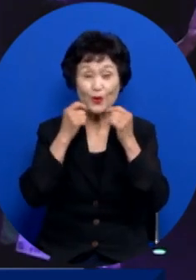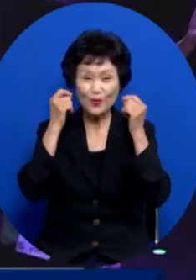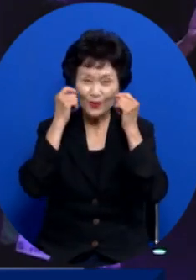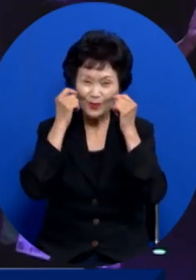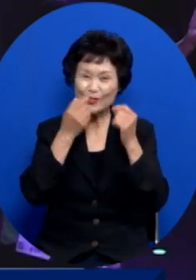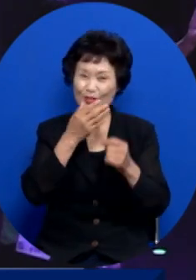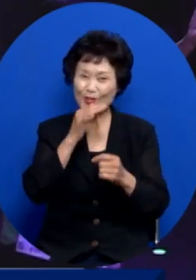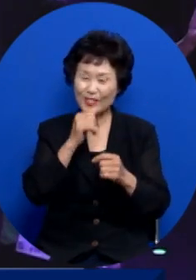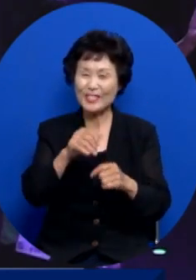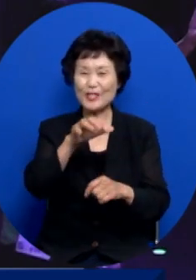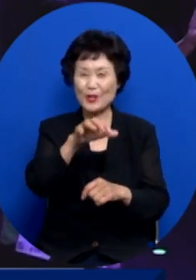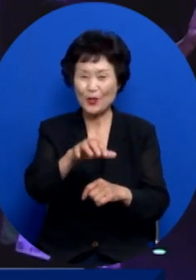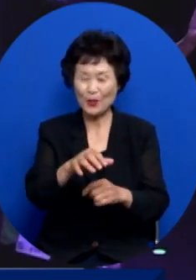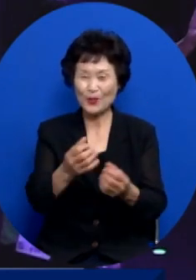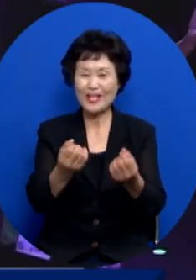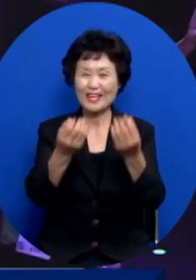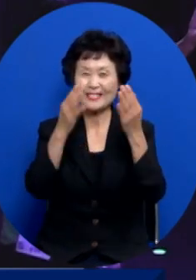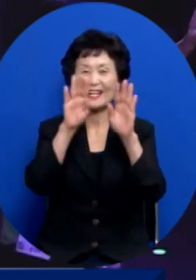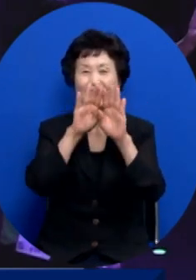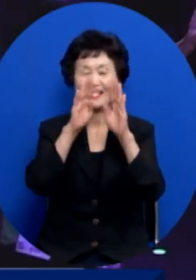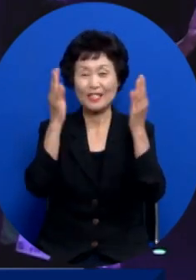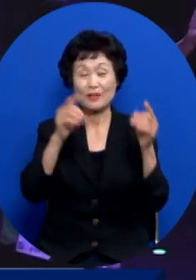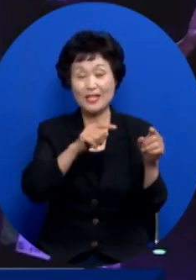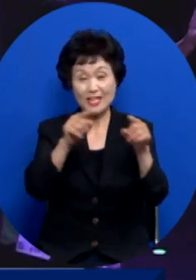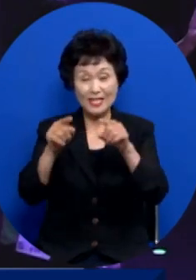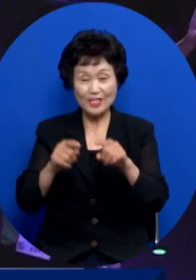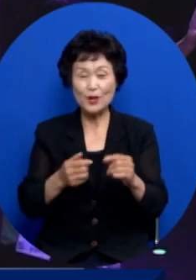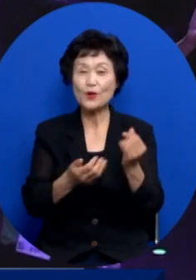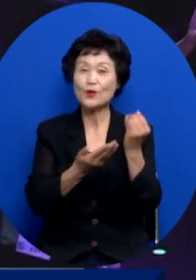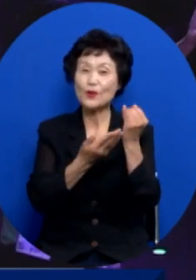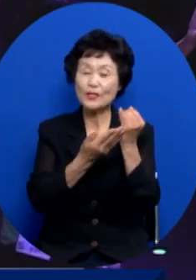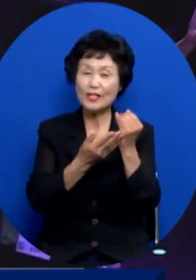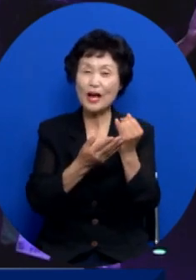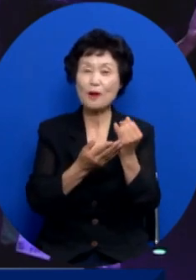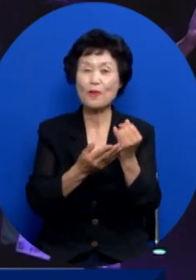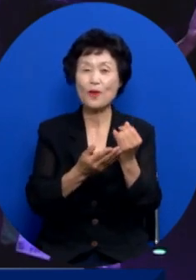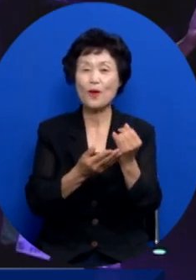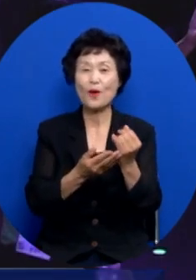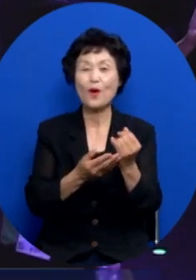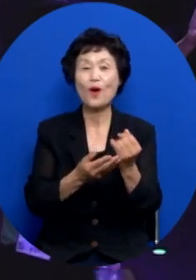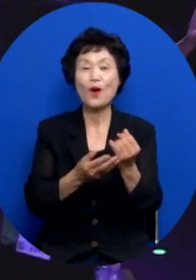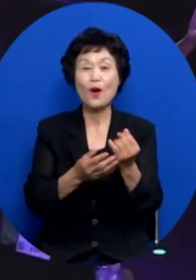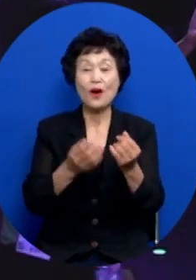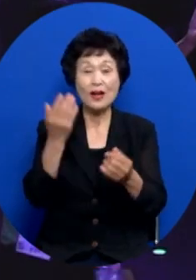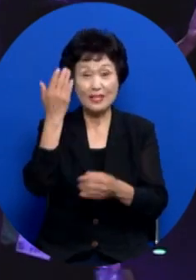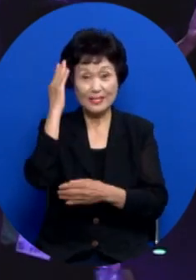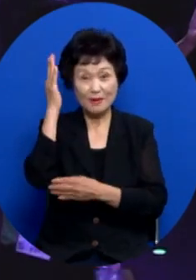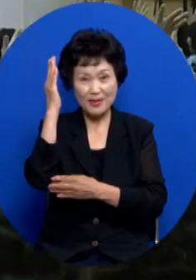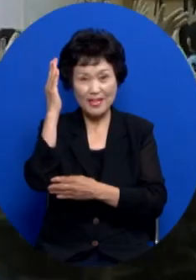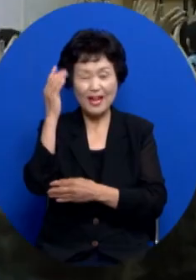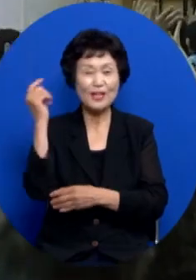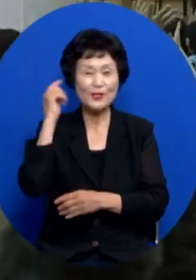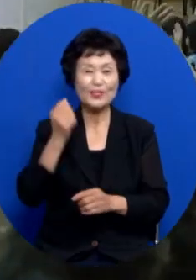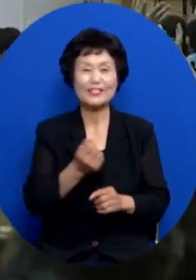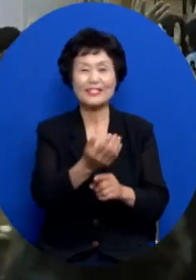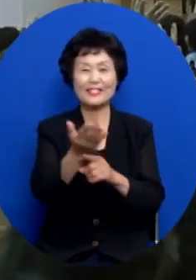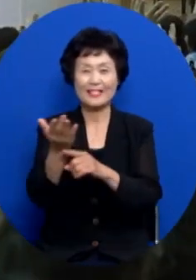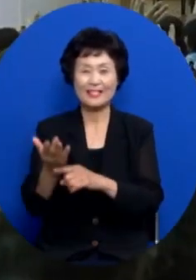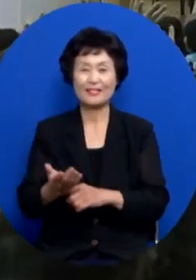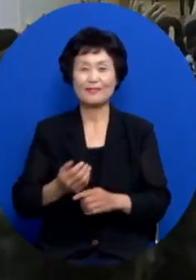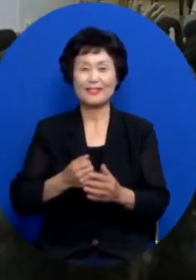마련됐습니다. 30회를 맞이한 전국 목회자 3호 세미나 현장을 구요한 기자가 다녀왔습니다.